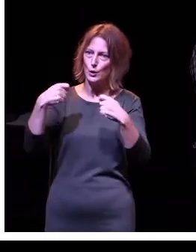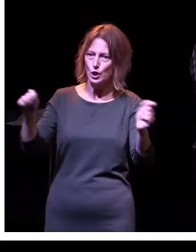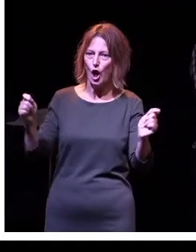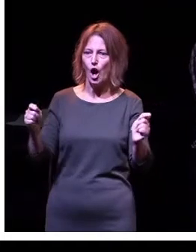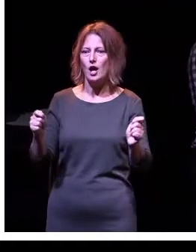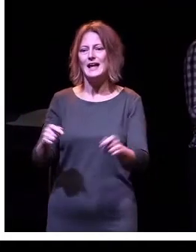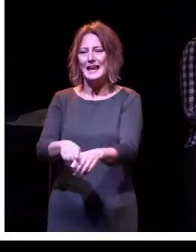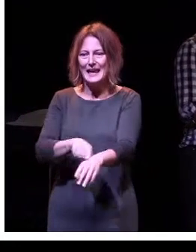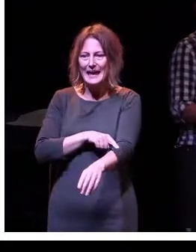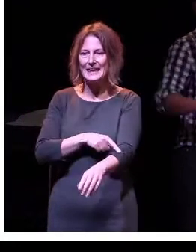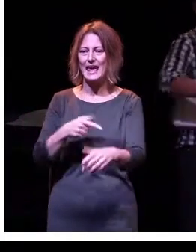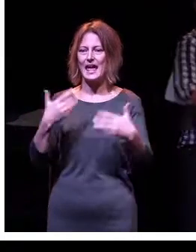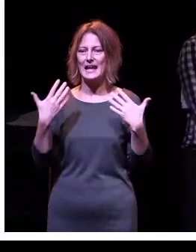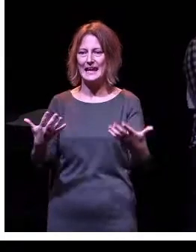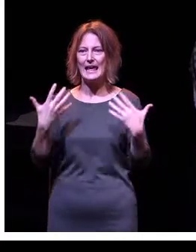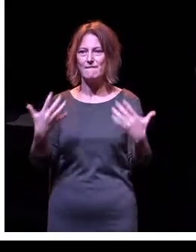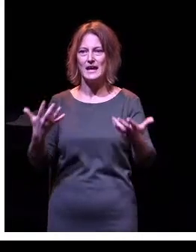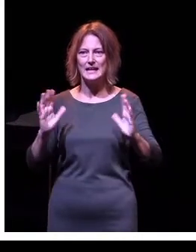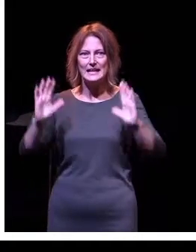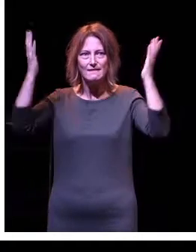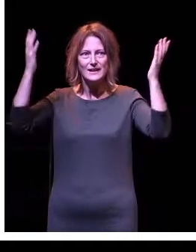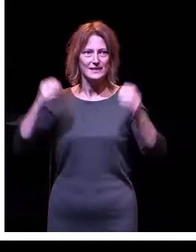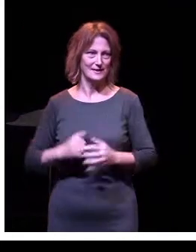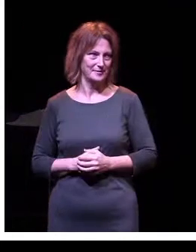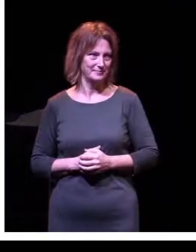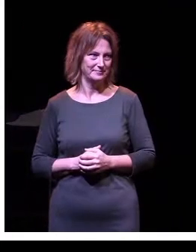lever livet. Välkommen Paulina, grattis.